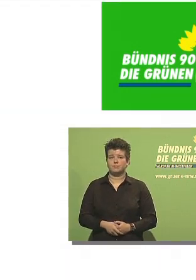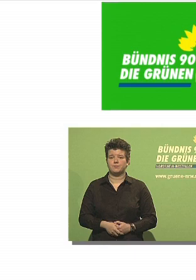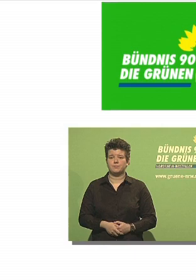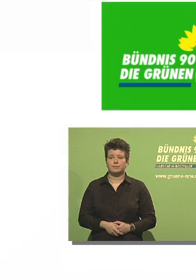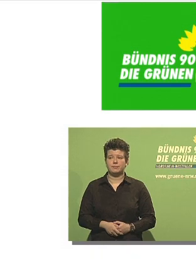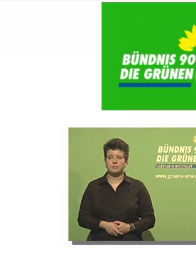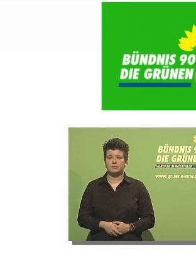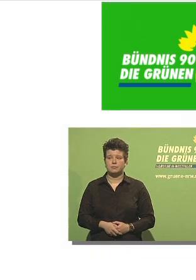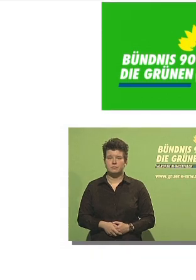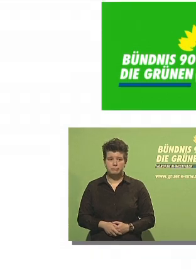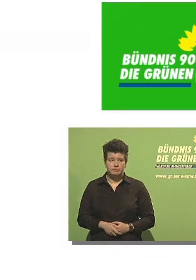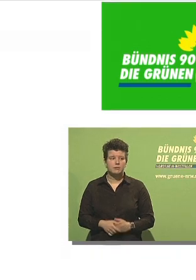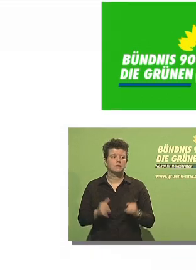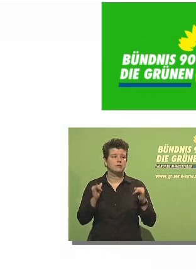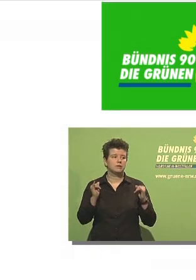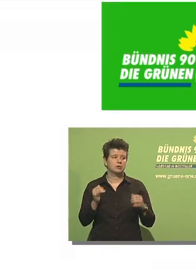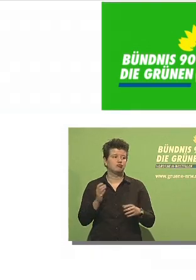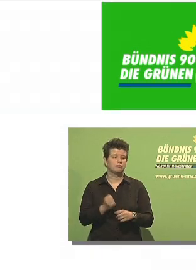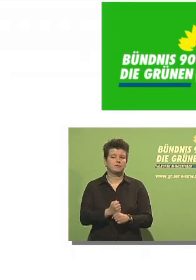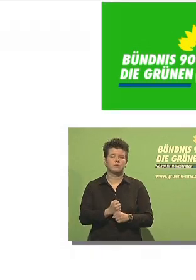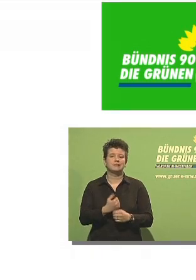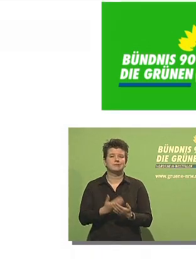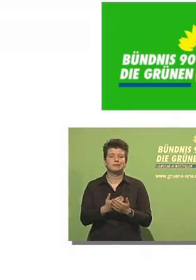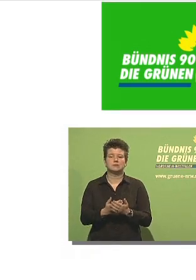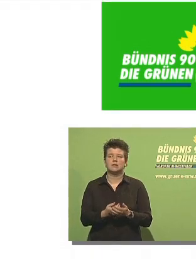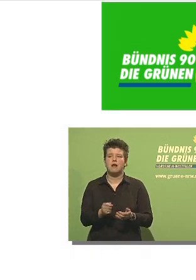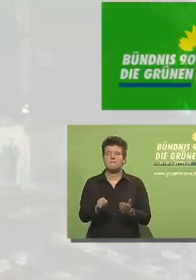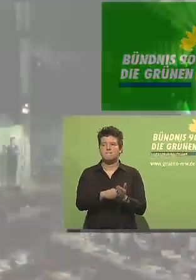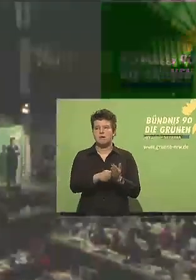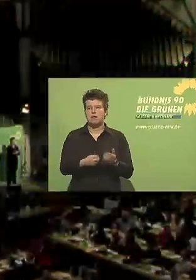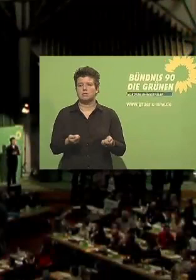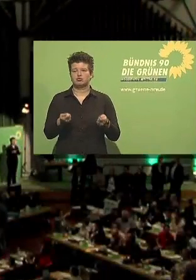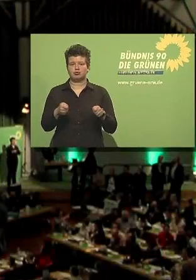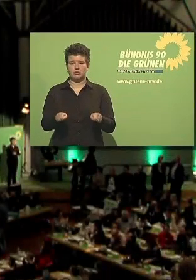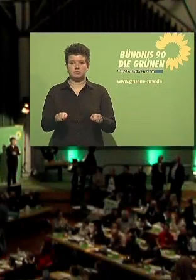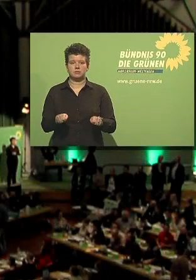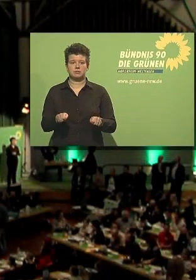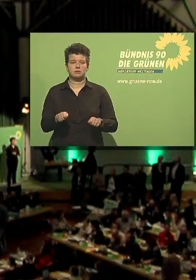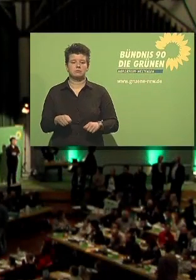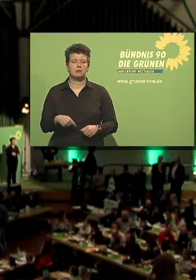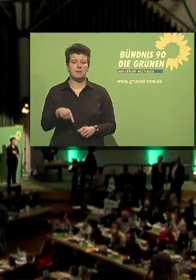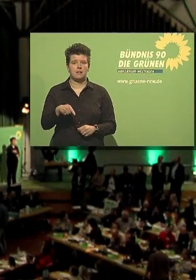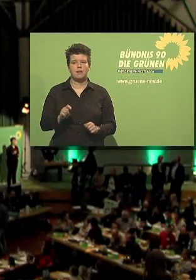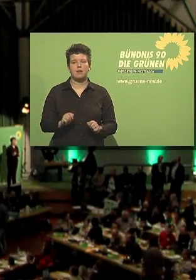Ich sehe, dass das der Fall ist und schließe den Wahlgang und dann warten wir nun auf das Ergebnis.